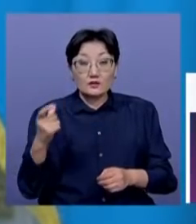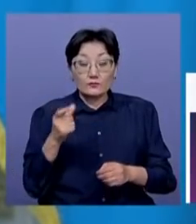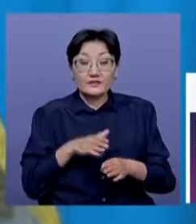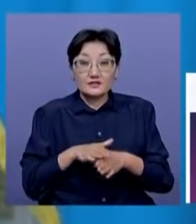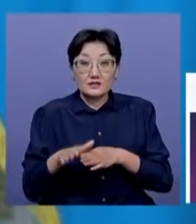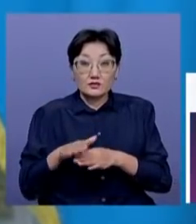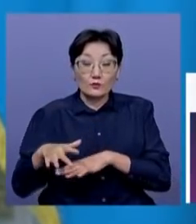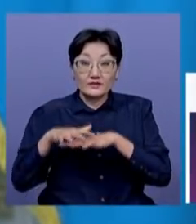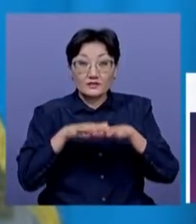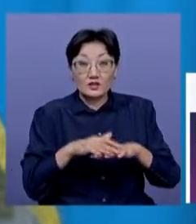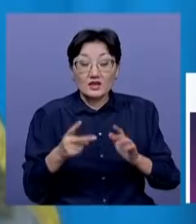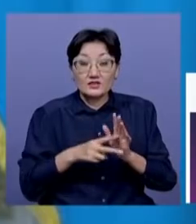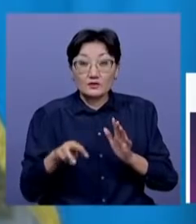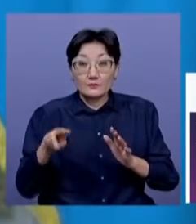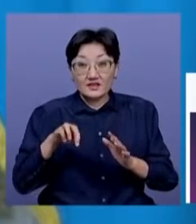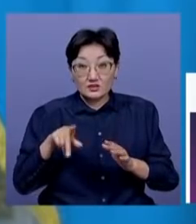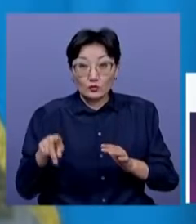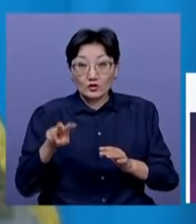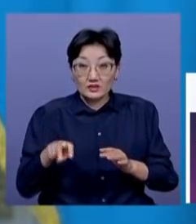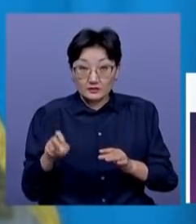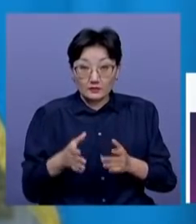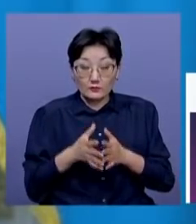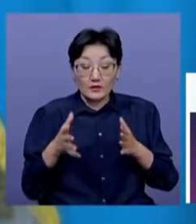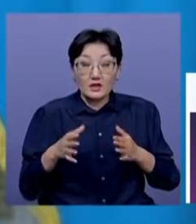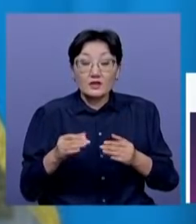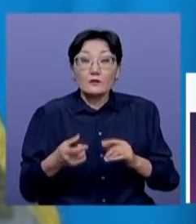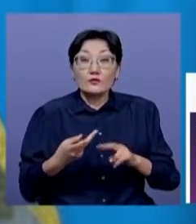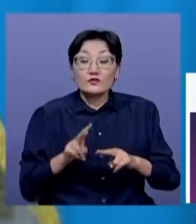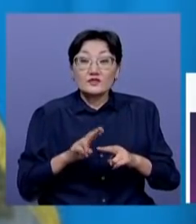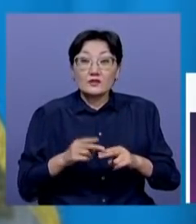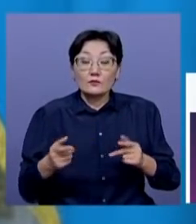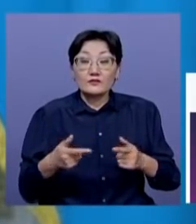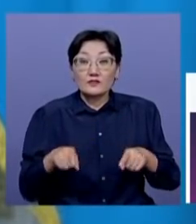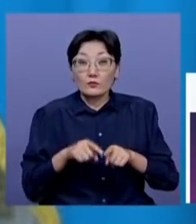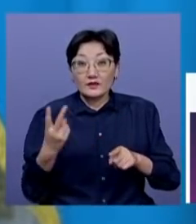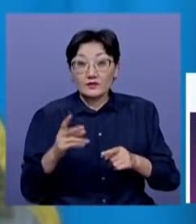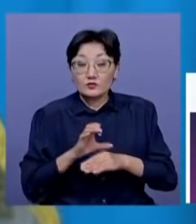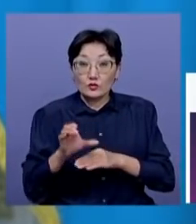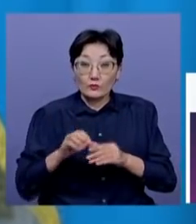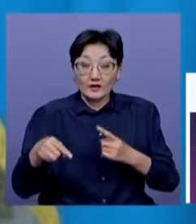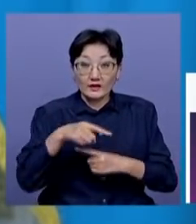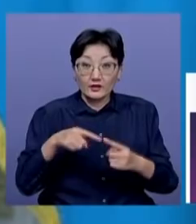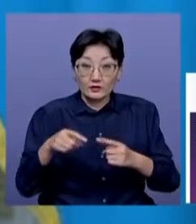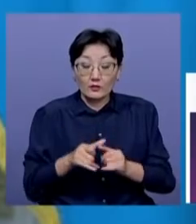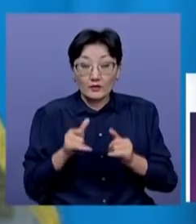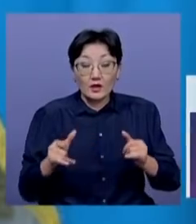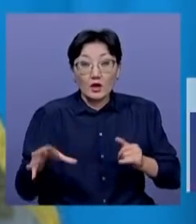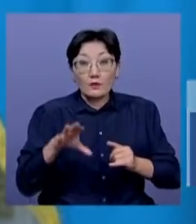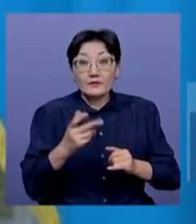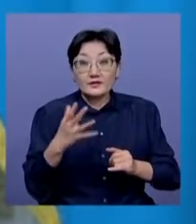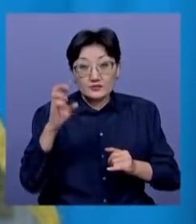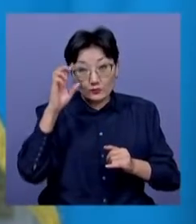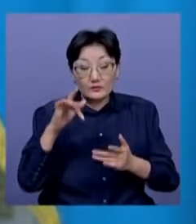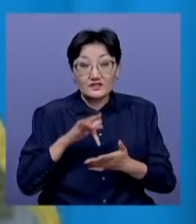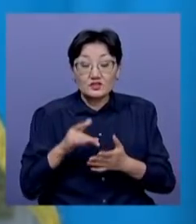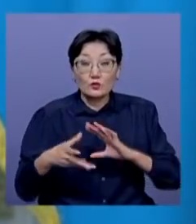жасаған инвестициясы 7 миллиард доллардан асты. Жаһандық тұрақсыздыққа қарамастан екі жақты тауар айналымы артты. Орталық Азияның барлық 5 елінің